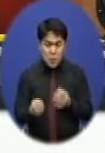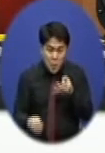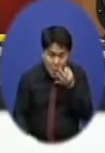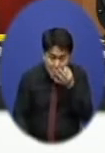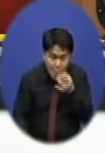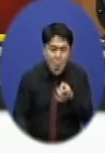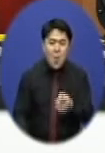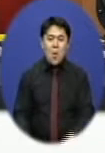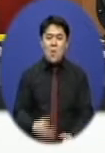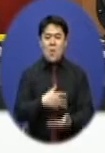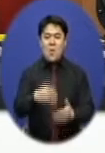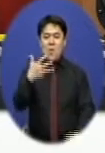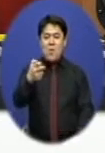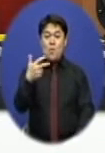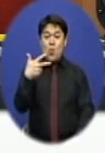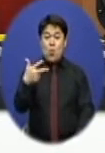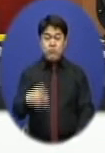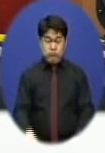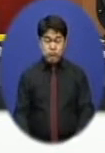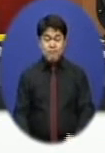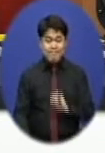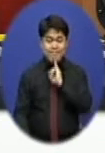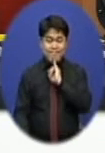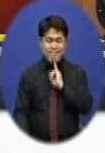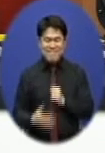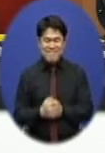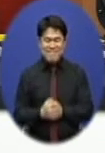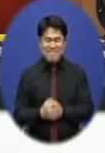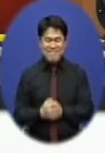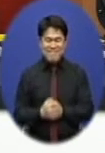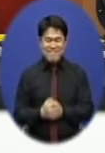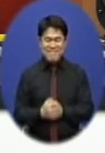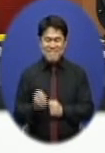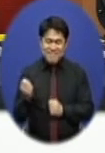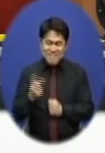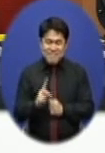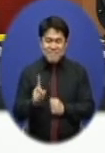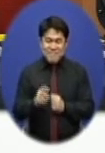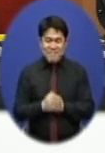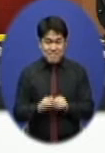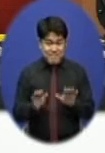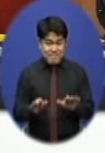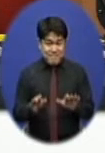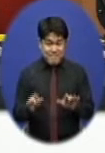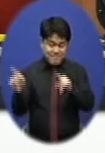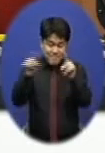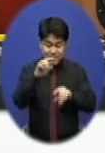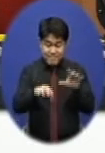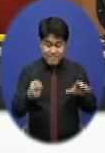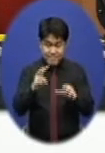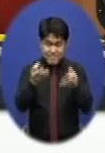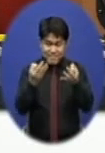아유 87표. 네, 87표 얻었습니다. 네, 심사단 자, 여러분 좀 많이 불어요. 좀 쓰십시오. 네, 아이고 전국에 네.